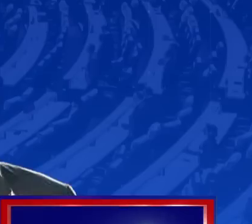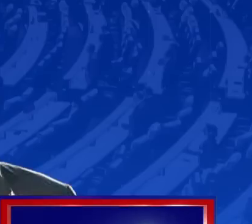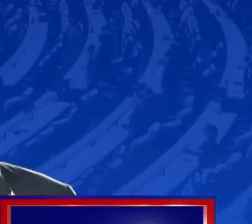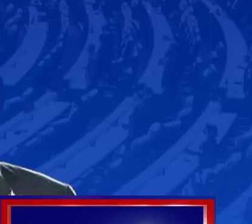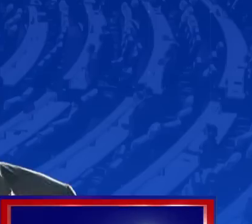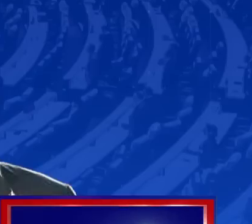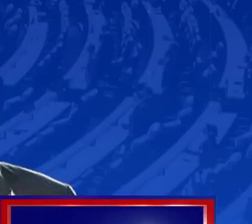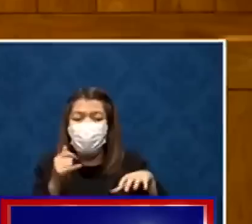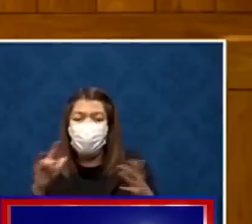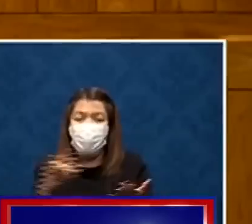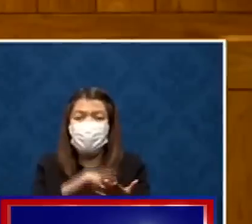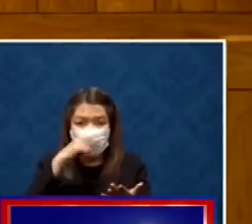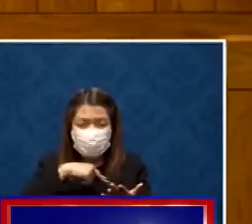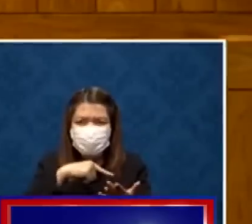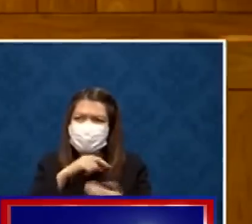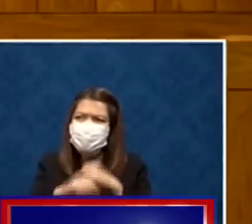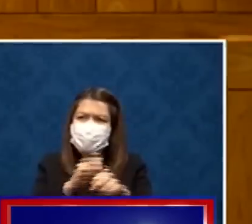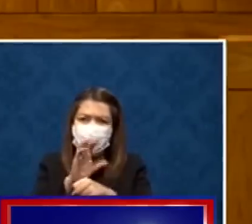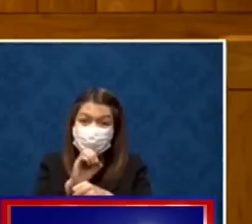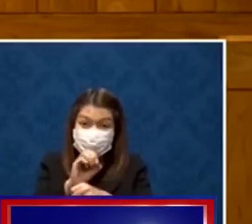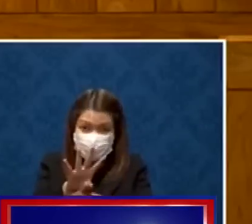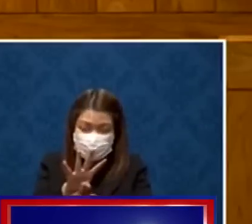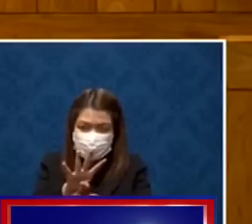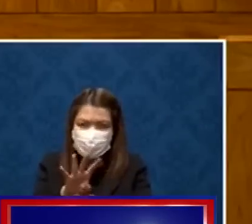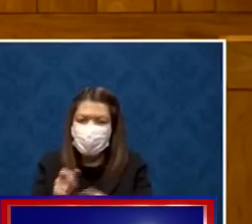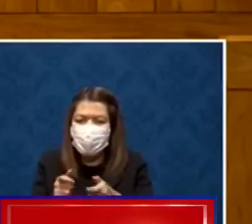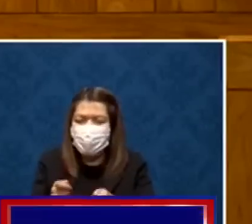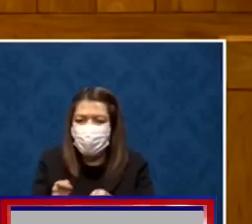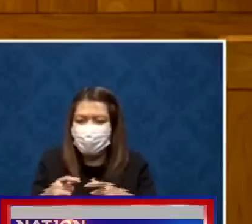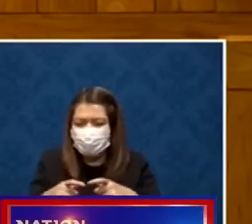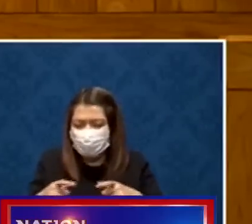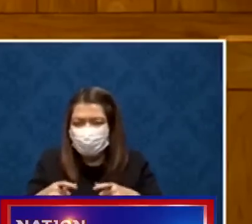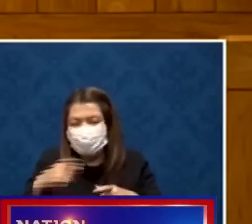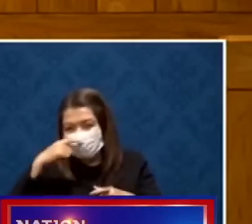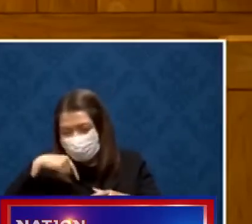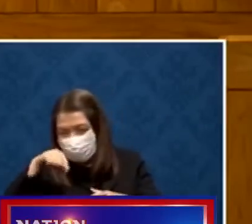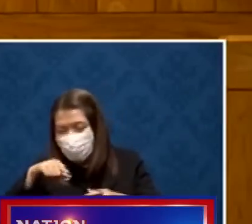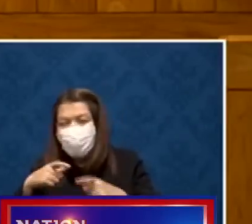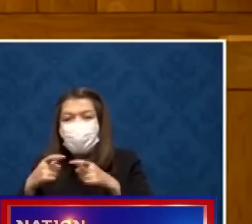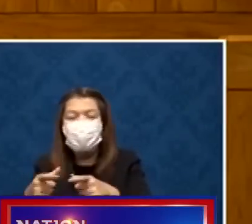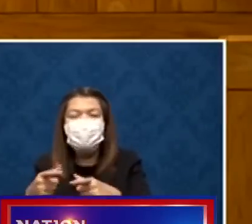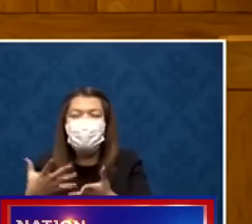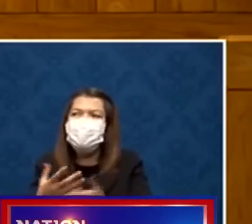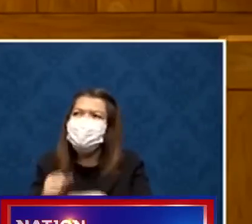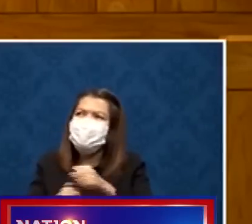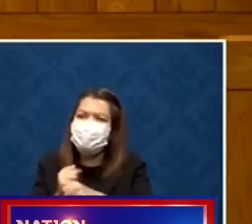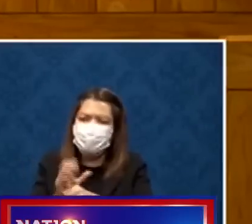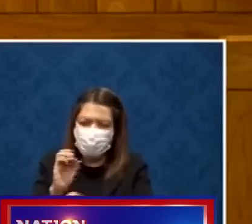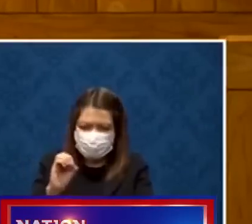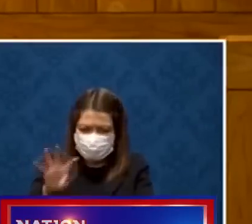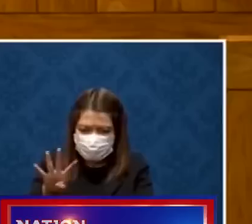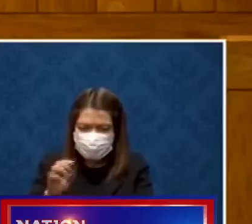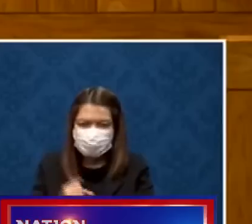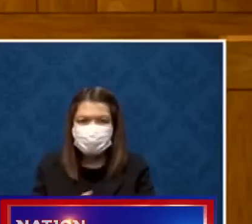วันนี้ความต่างมันอยู่ที่ว่าพลเอกประยุทธ์ไม่ใช่คนของพรรคพลังประชารัฐแล้วพลเอกประยุทธ์ไม่ได้มีส.